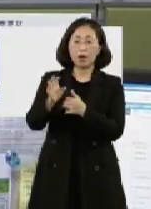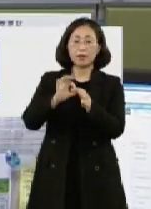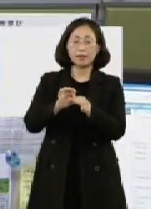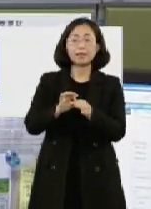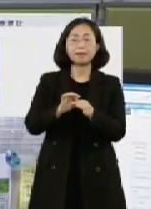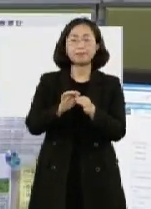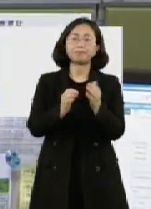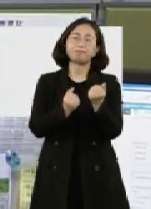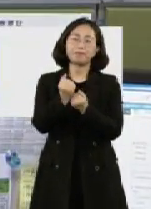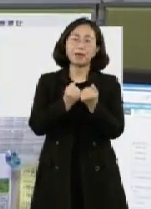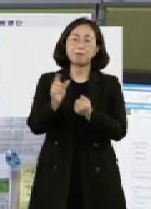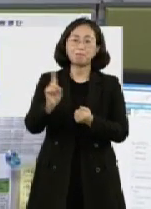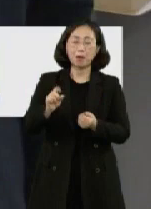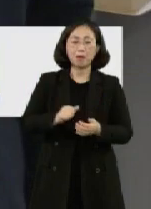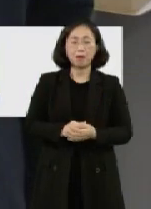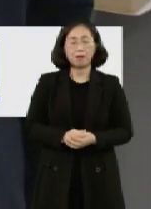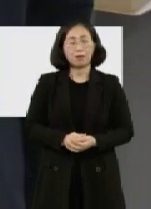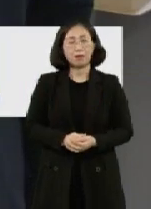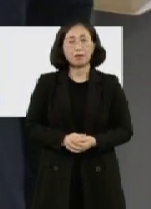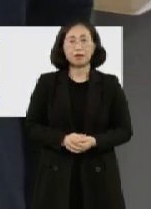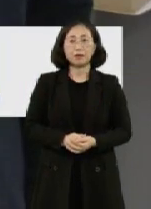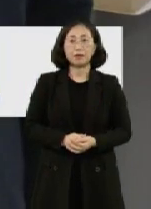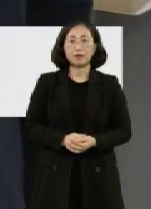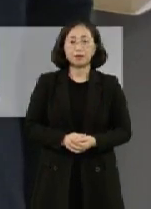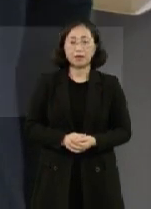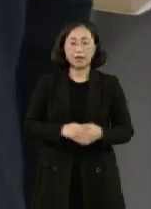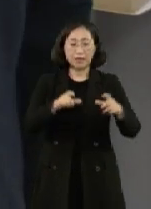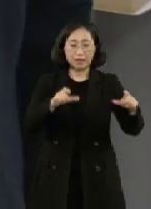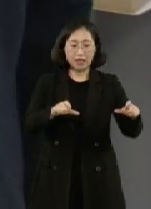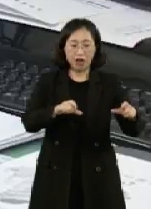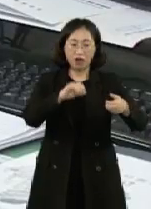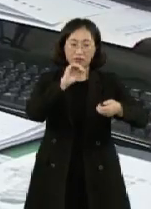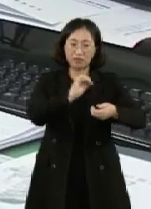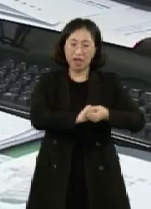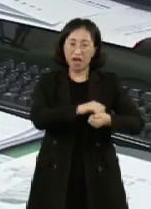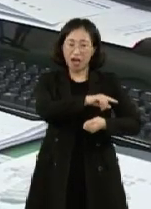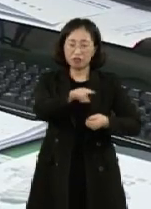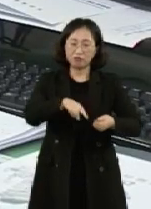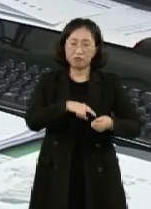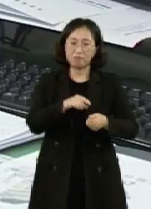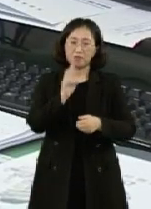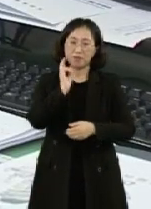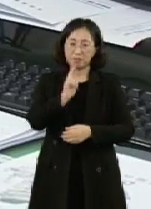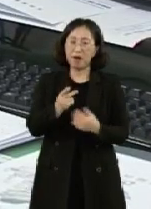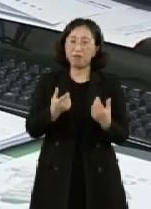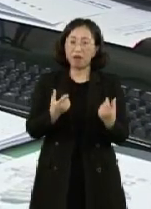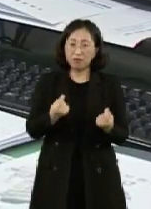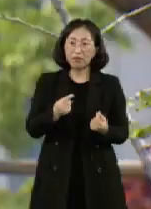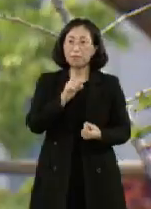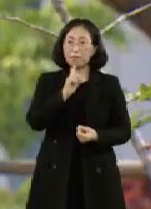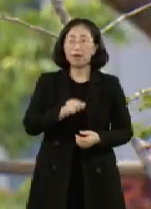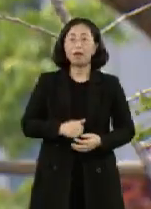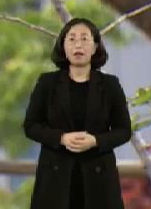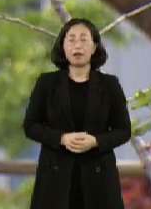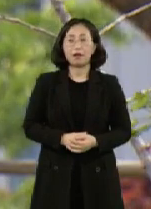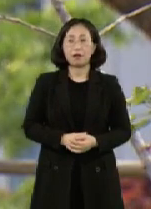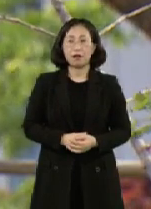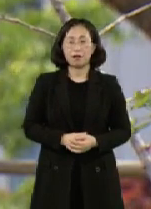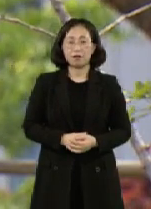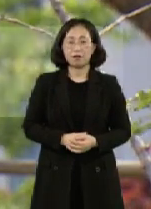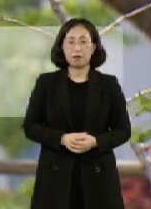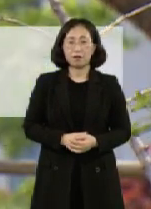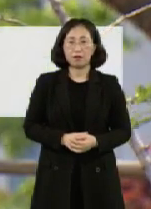취재진에게 해명을 내놨는데 황당합니다. 지역 제한을 두는 것이 과도한 것 같다는 겁니다.